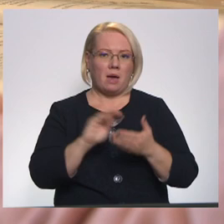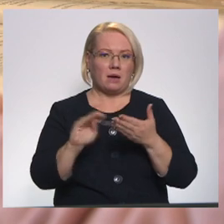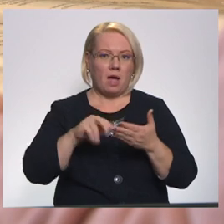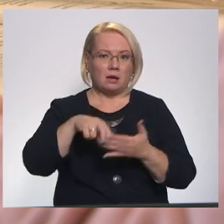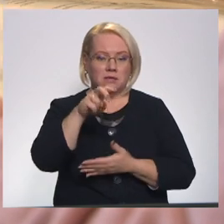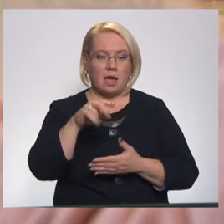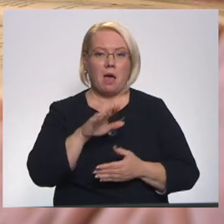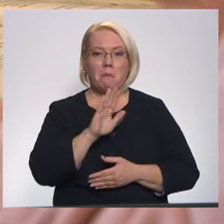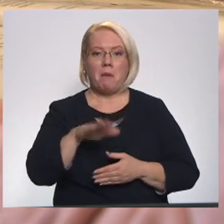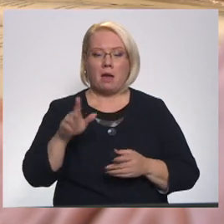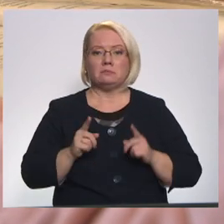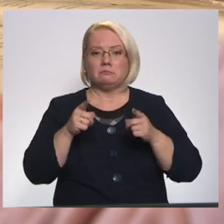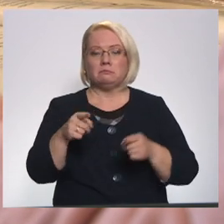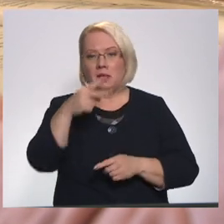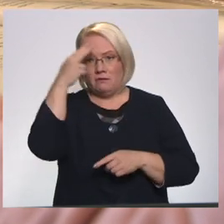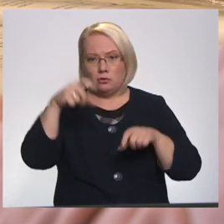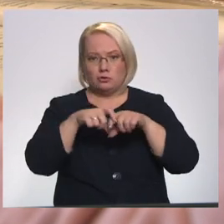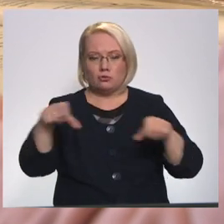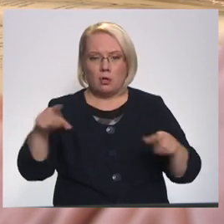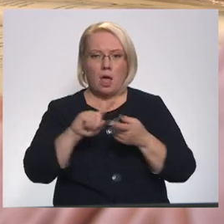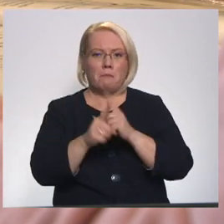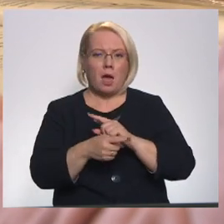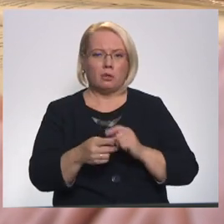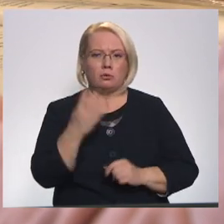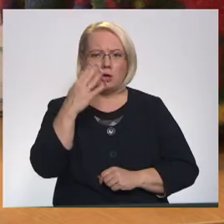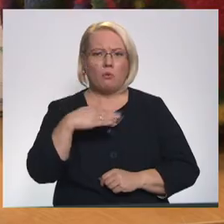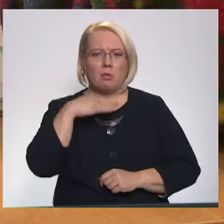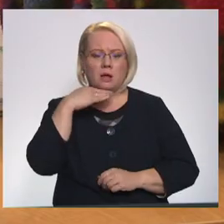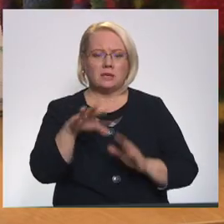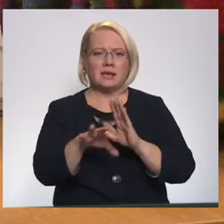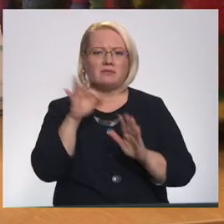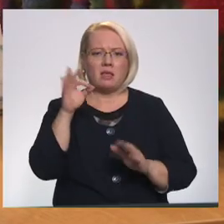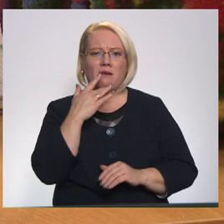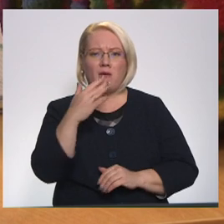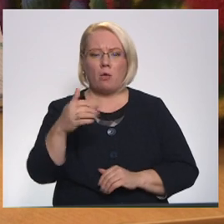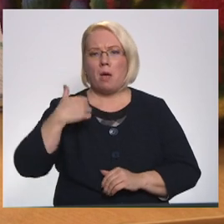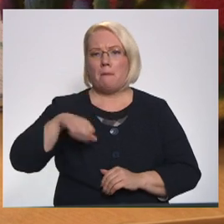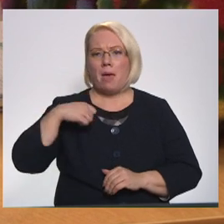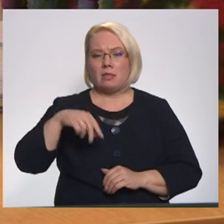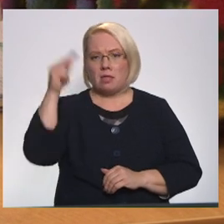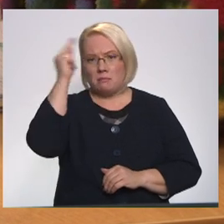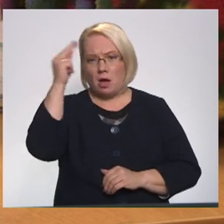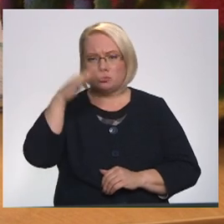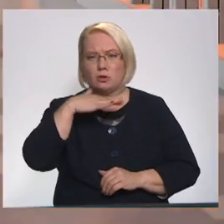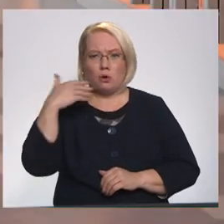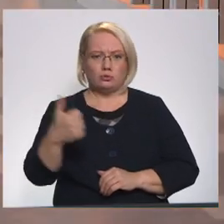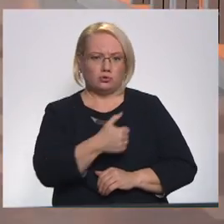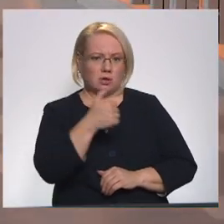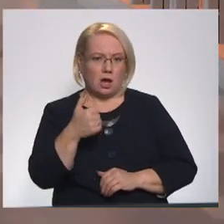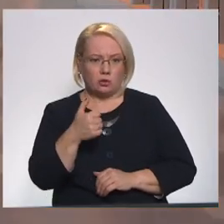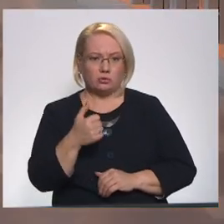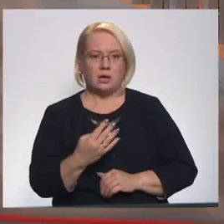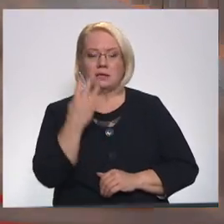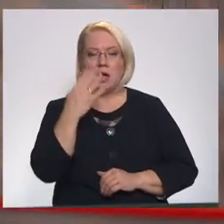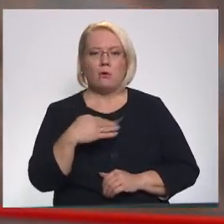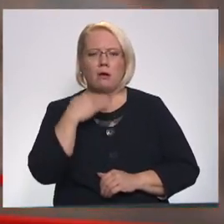bērnam iestājoties vidusskolā pēkšņi mainīta 4. Klasē izvēlētā valoda, kuru meitene apguvusi vairākus gadus. 4.